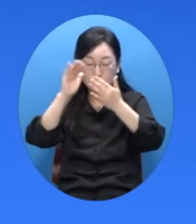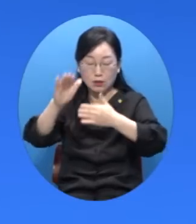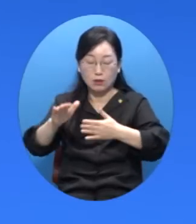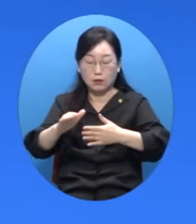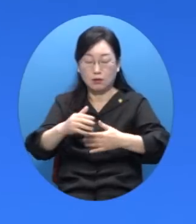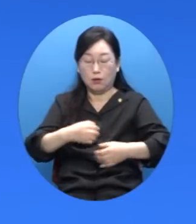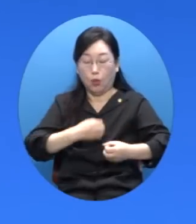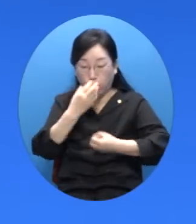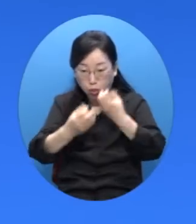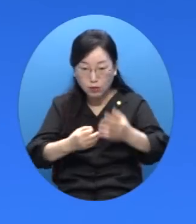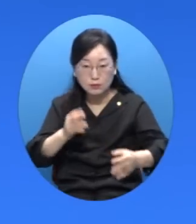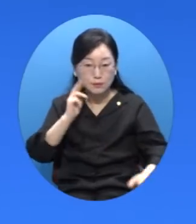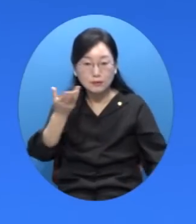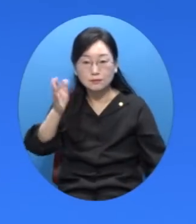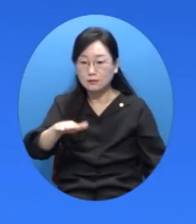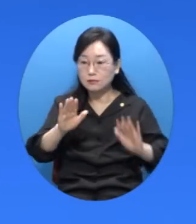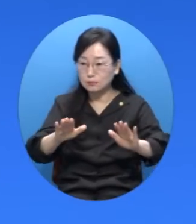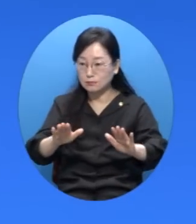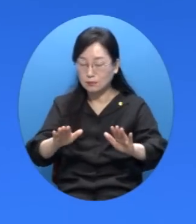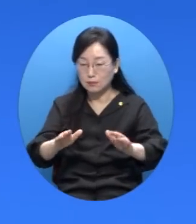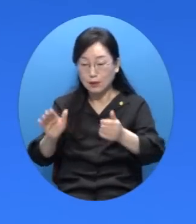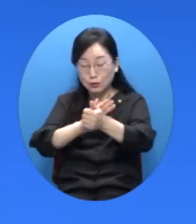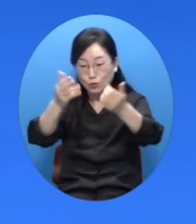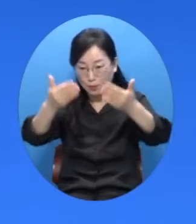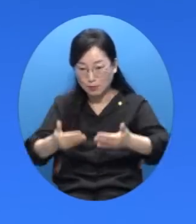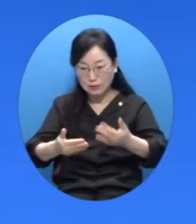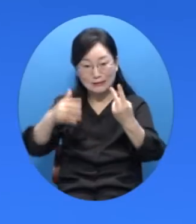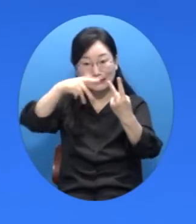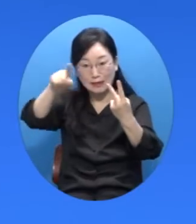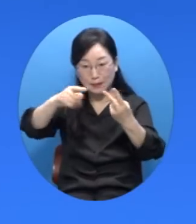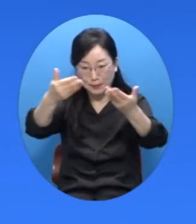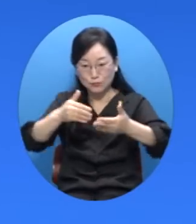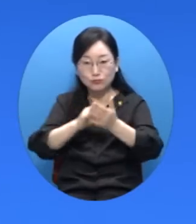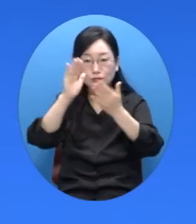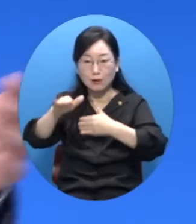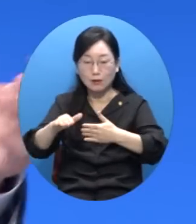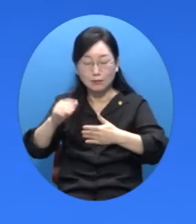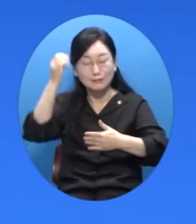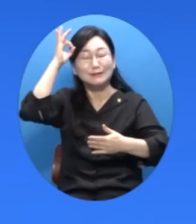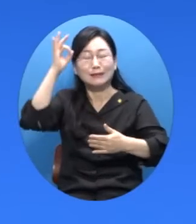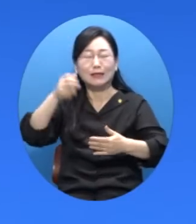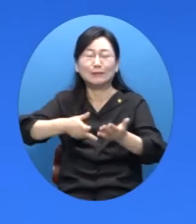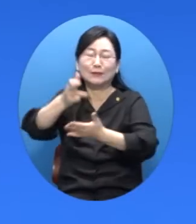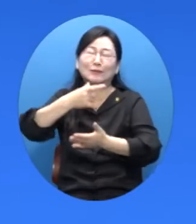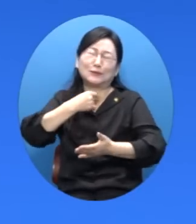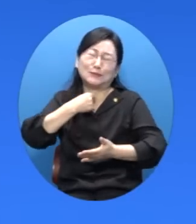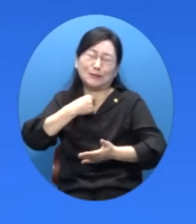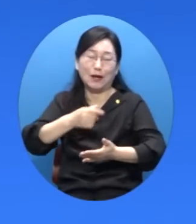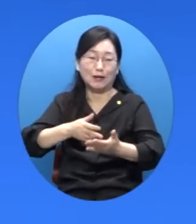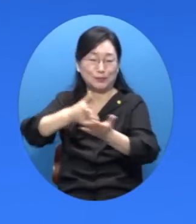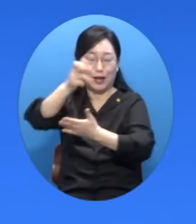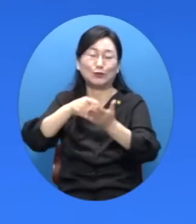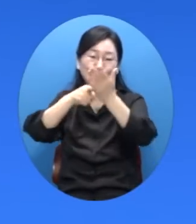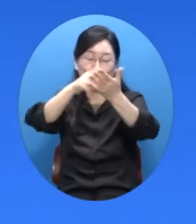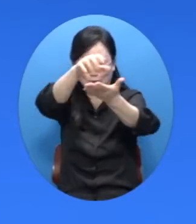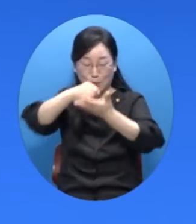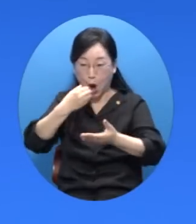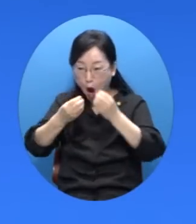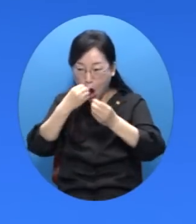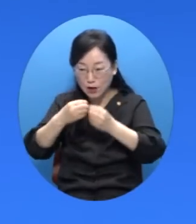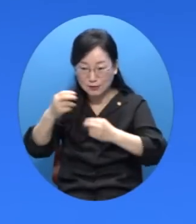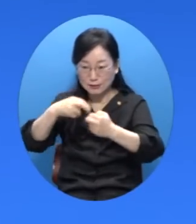못했는데 너무 배가 고파갖고 자기가 미국에서 먹던 피자가 생각이 나갖고 피자를 시켜갖고 먹고 있는데 의사가 돌아와갖고 아니 당신